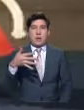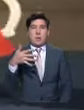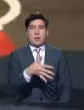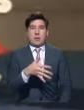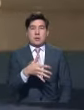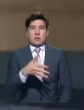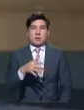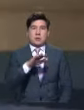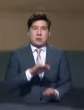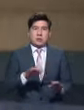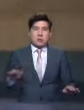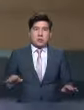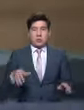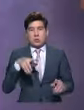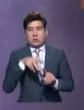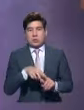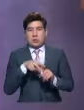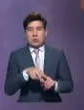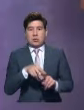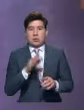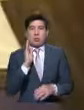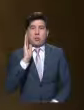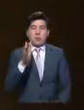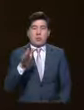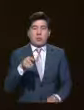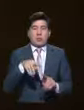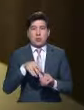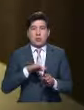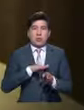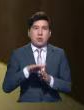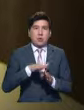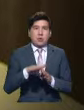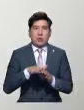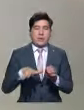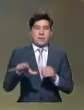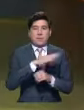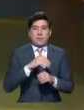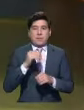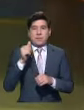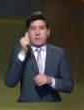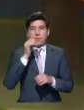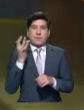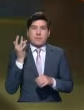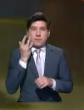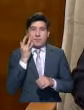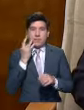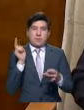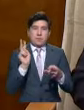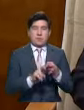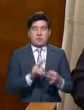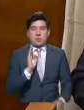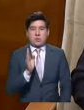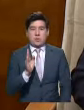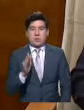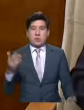жыныстық зорлық жасалған бүлдіршіндердің болашағына балта шабатындар енді өмір бойына бас бостандығынан айырылуы мүмкін. Енді